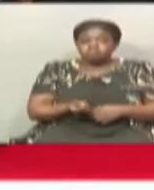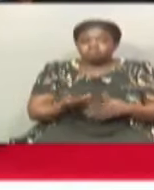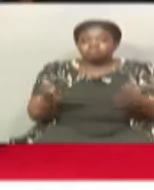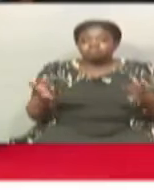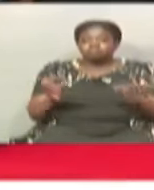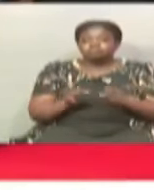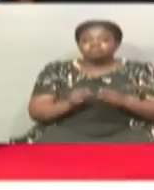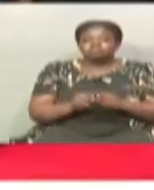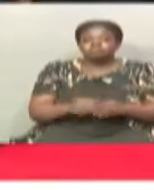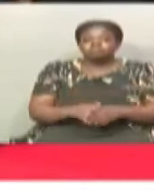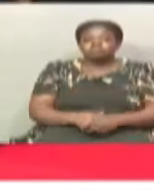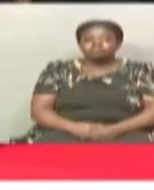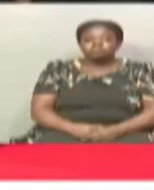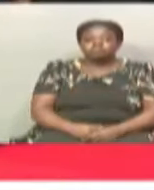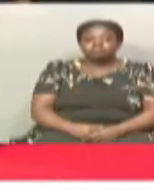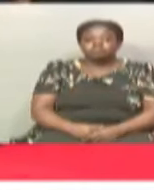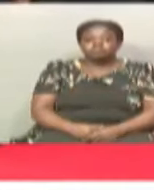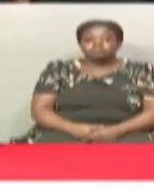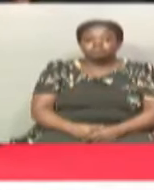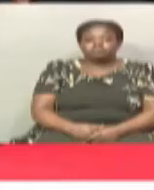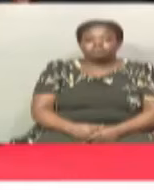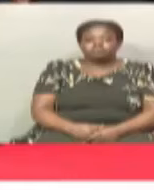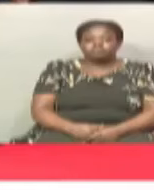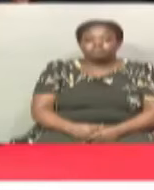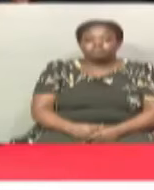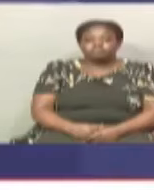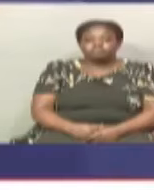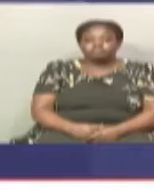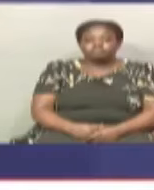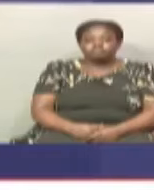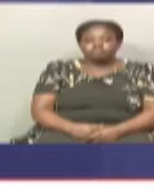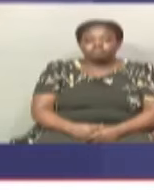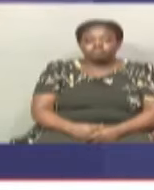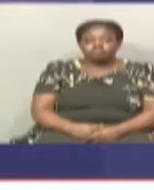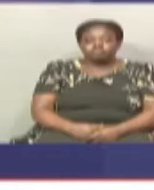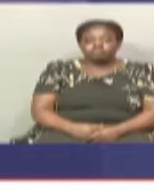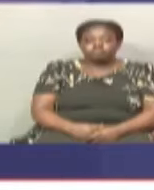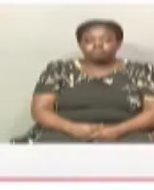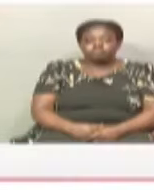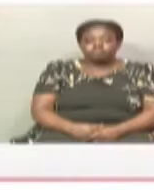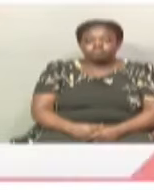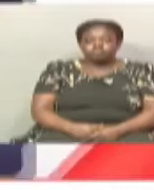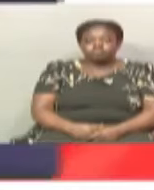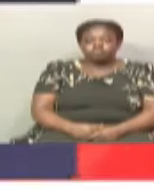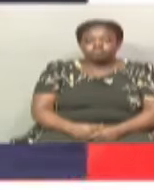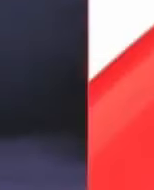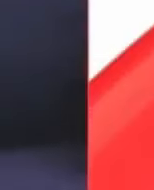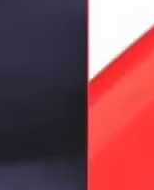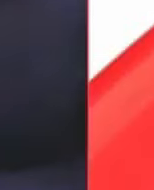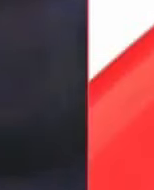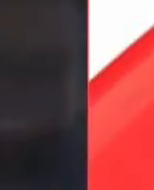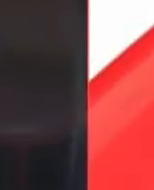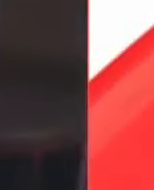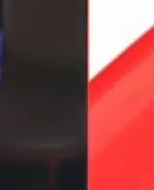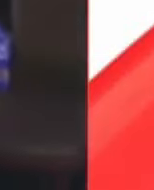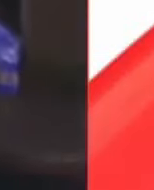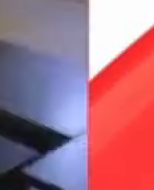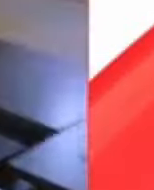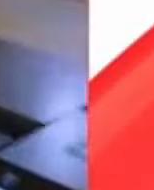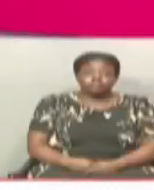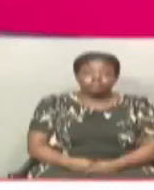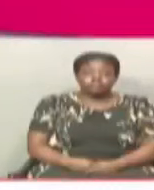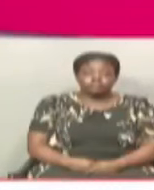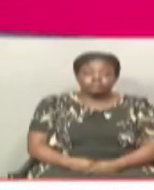Shamshad Nalujam Yaksaki Degulino. Nabino ng'ataliiko nfuufu. Tuyina ebikozesebwa eby'omulembe